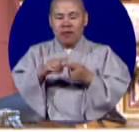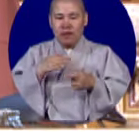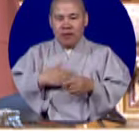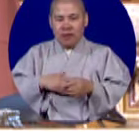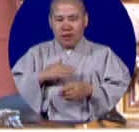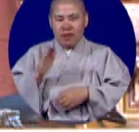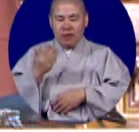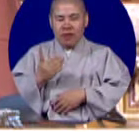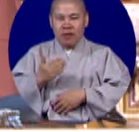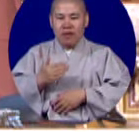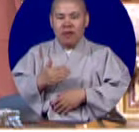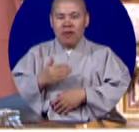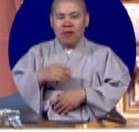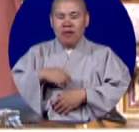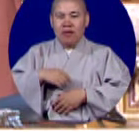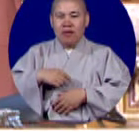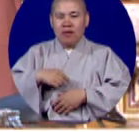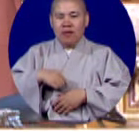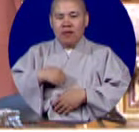자리밖에는 없다라는 걸 알게 돼요.